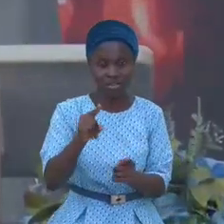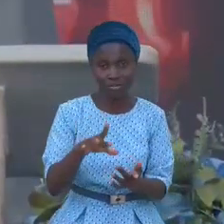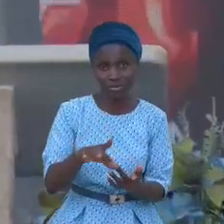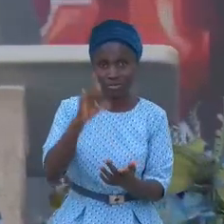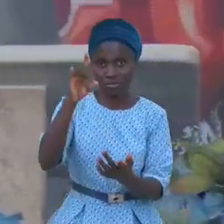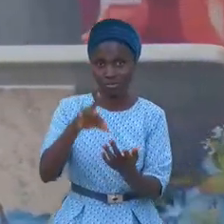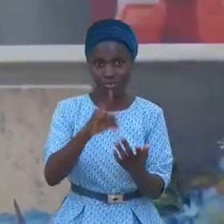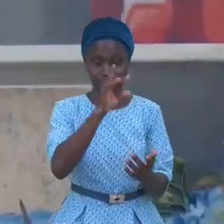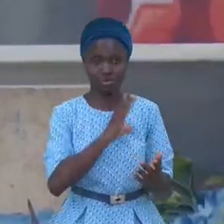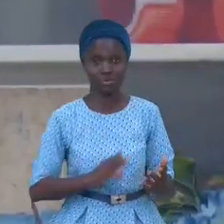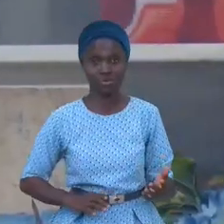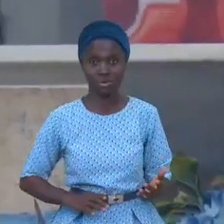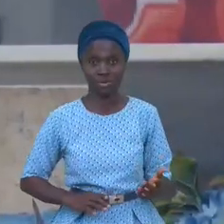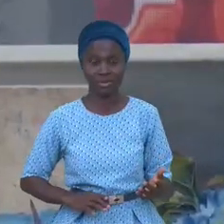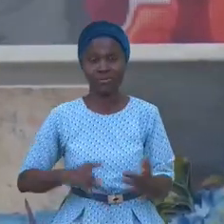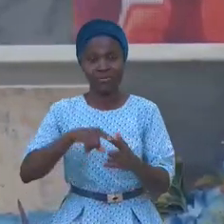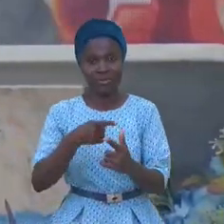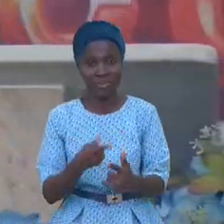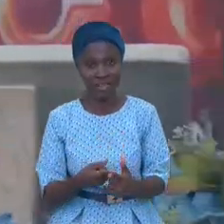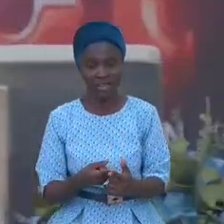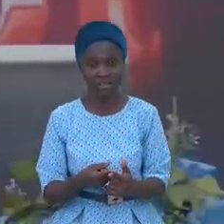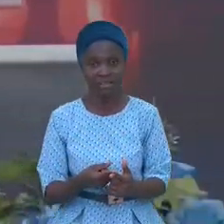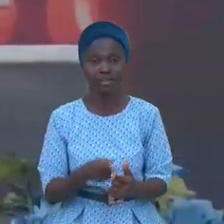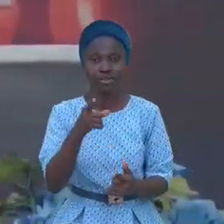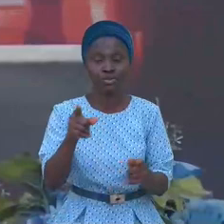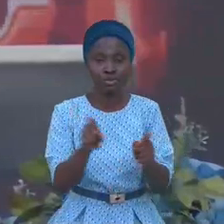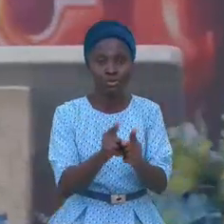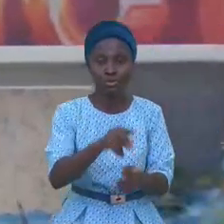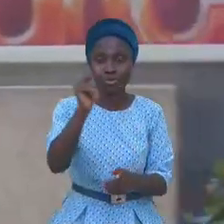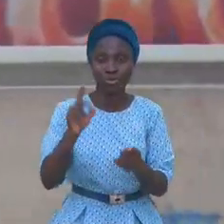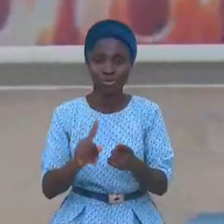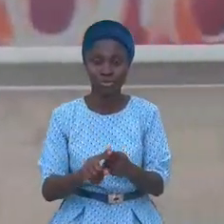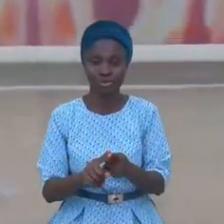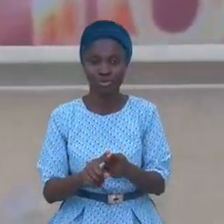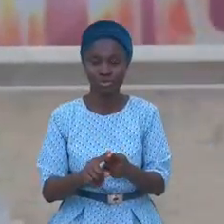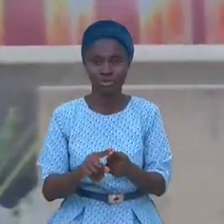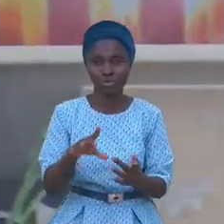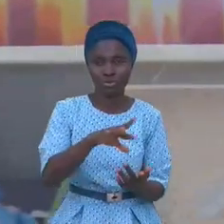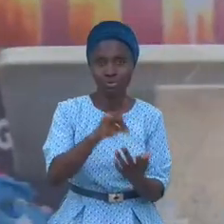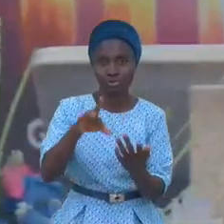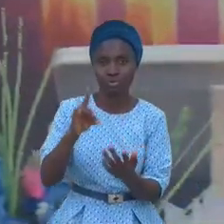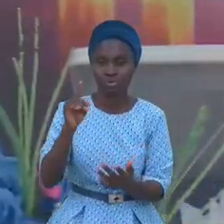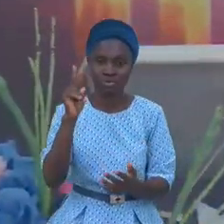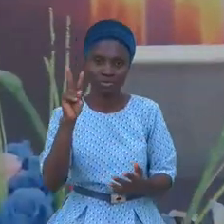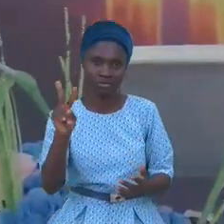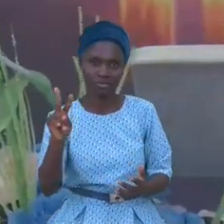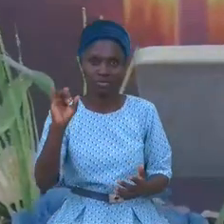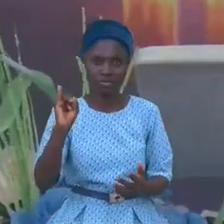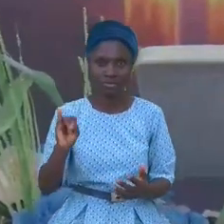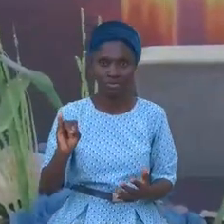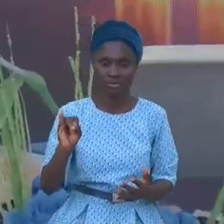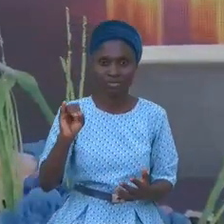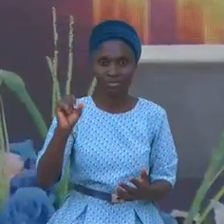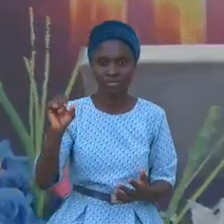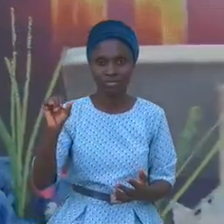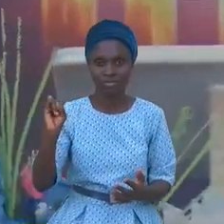alors la vision, vous savez, si tu parcours la vie et tu as la tête baissée, tu